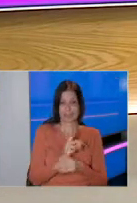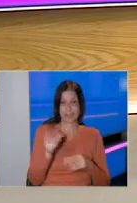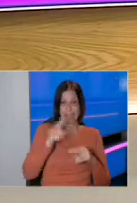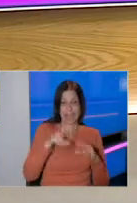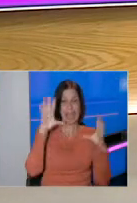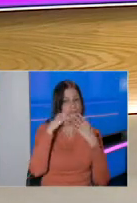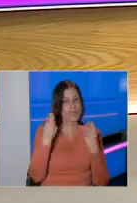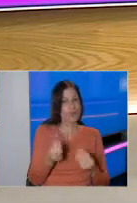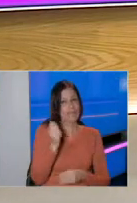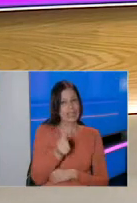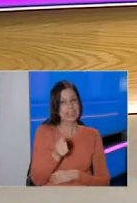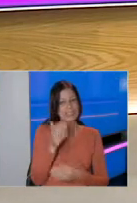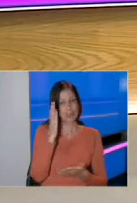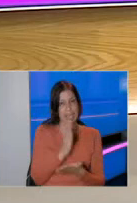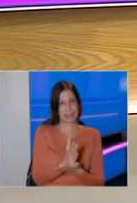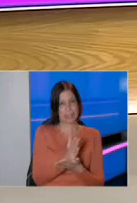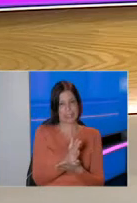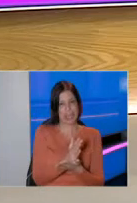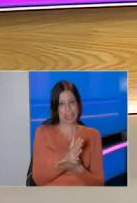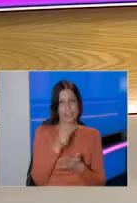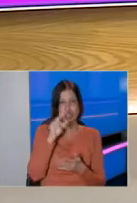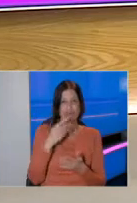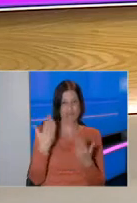ערב טוב כנסת, באמצע מפרידות בינינו